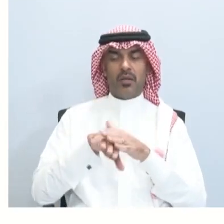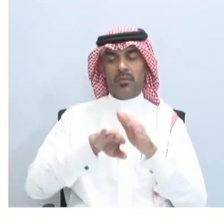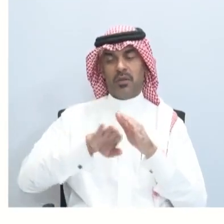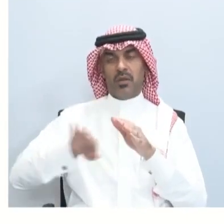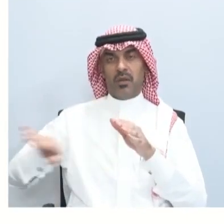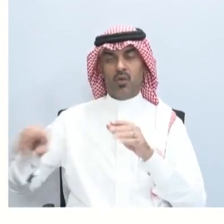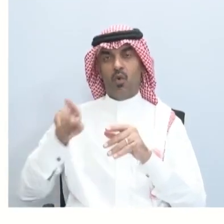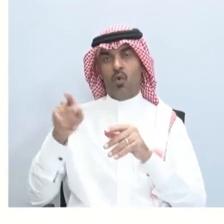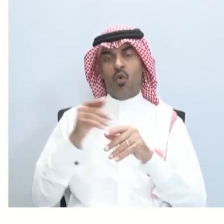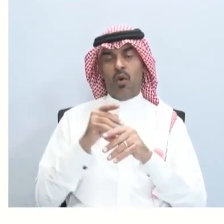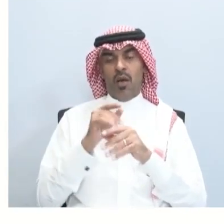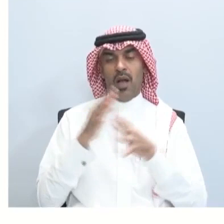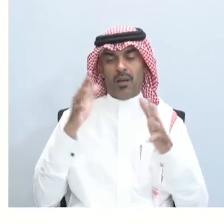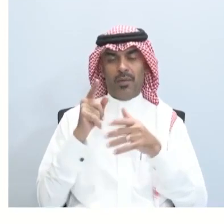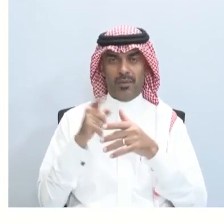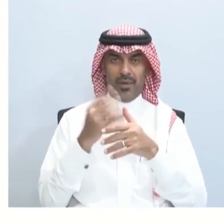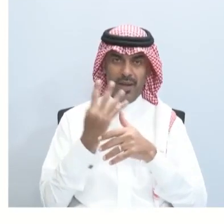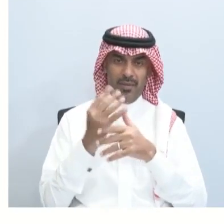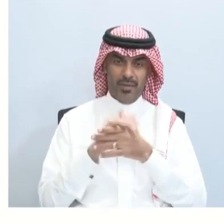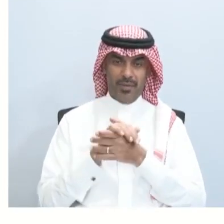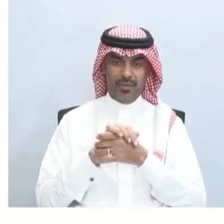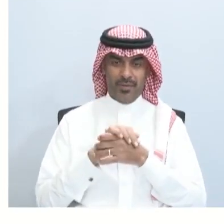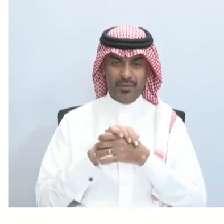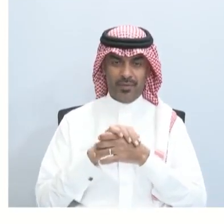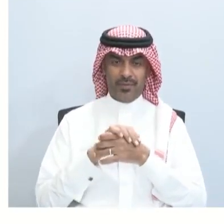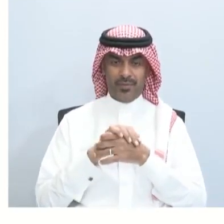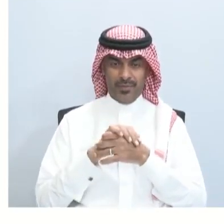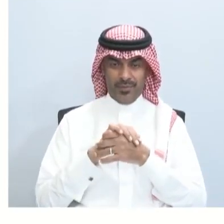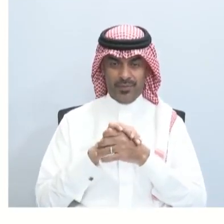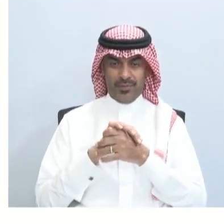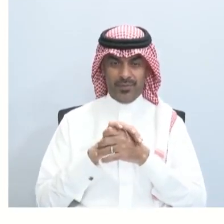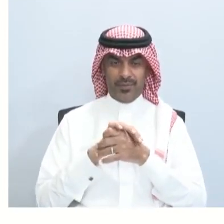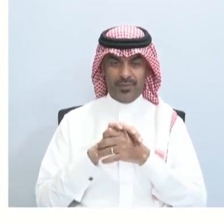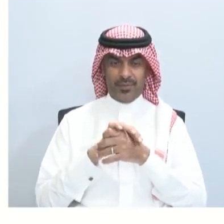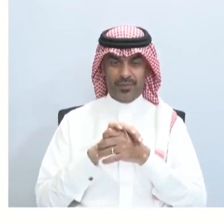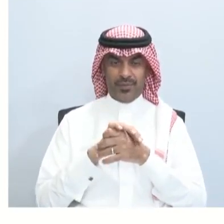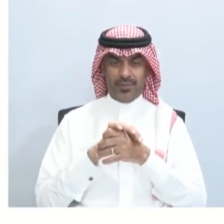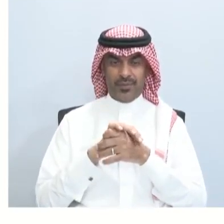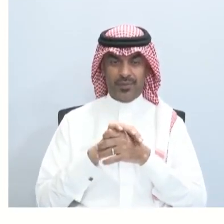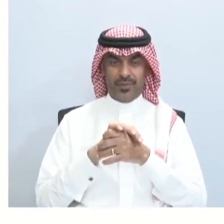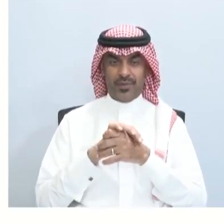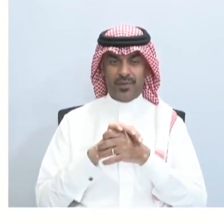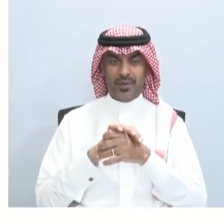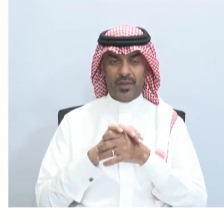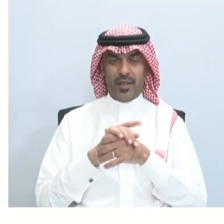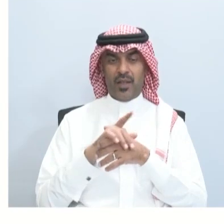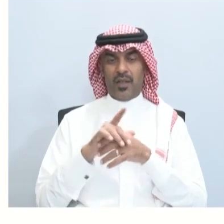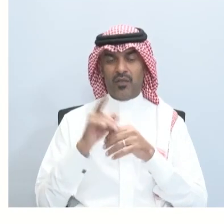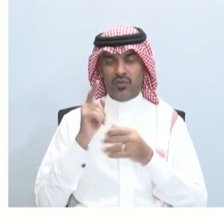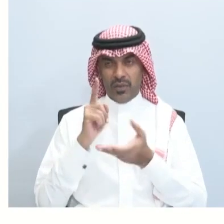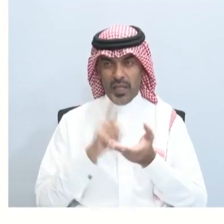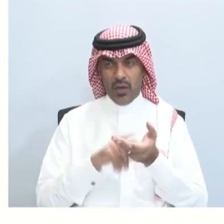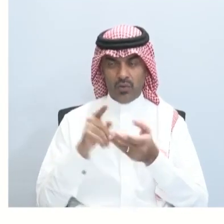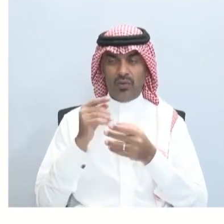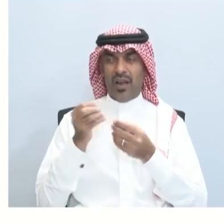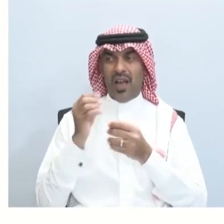تمثل حل المتباينه التحقق من صحه الحل نعوض باي عدد اكبر من اربعه